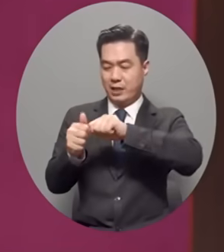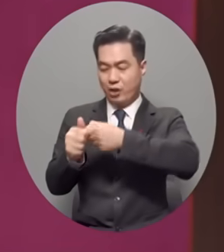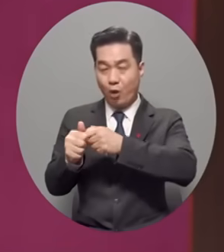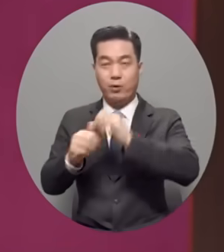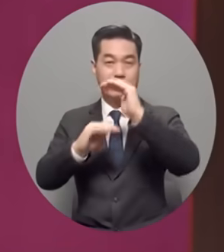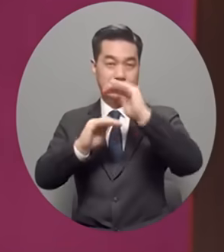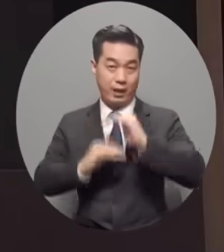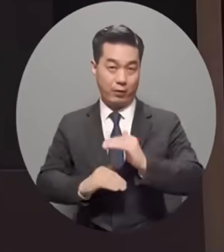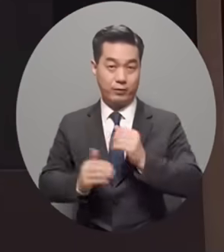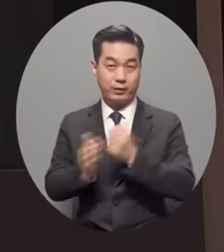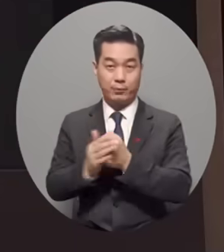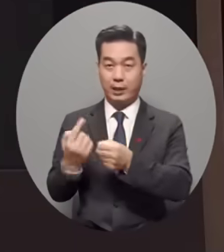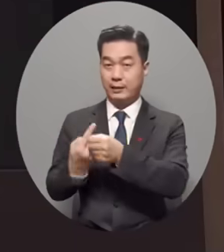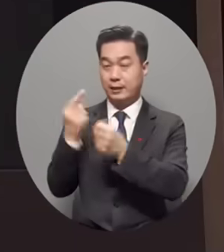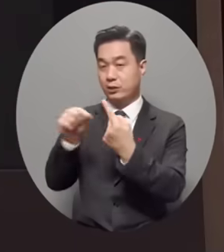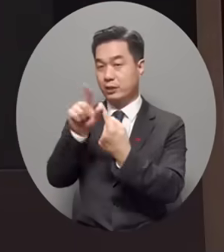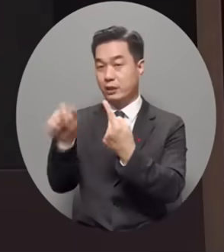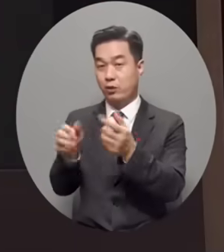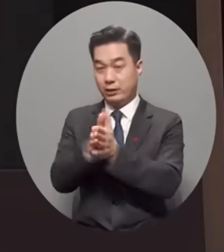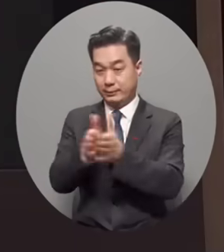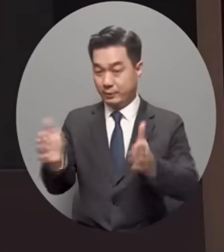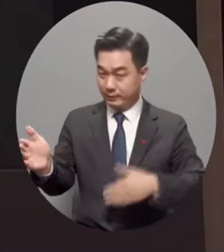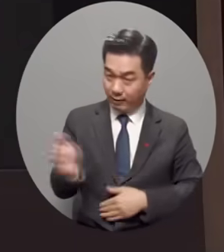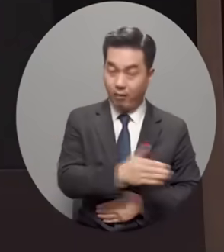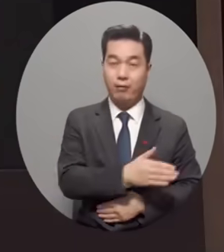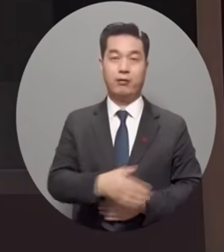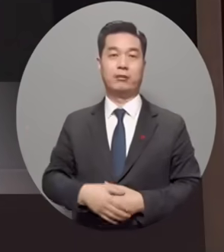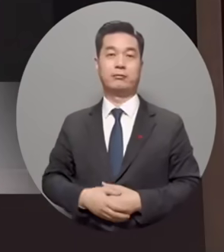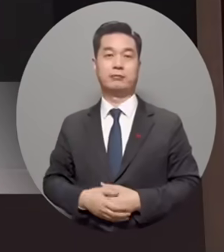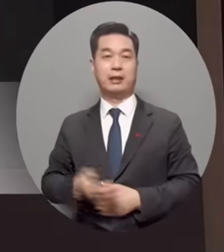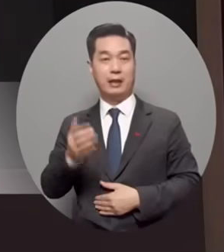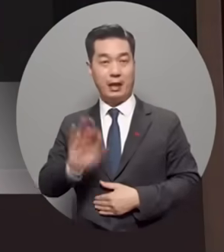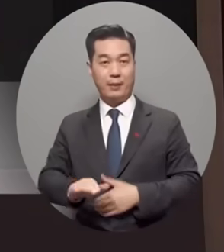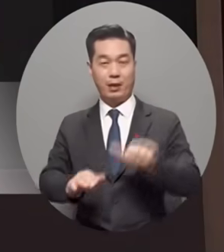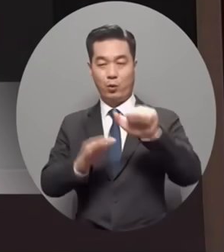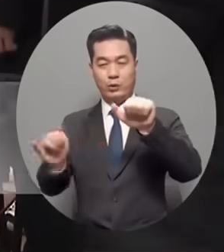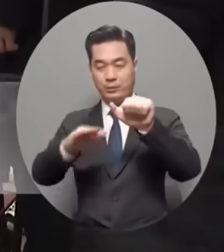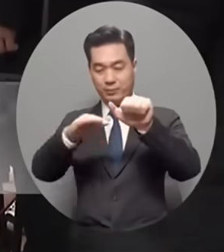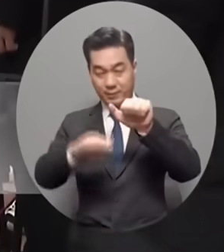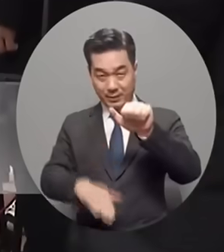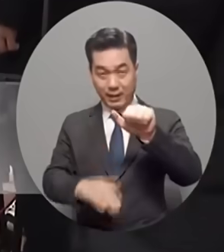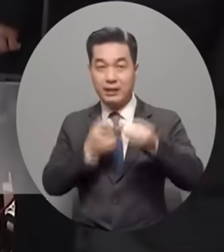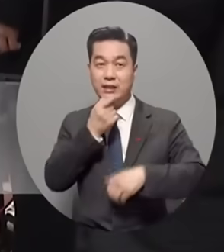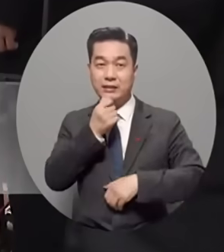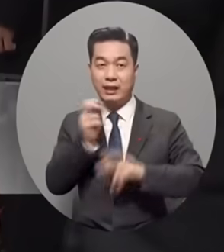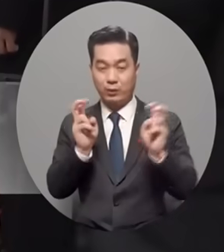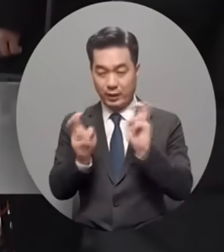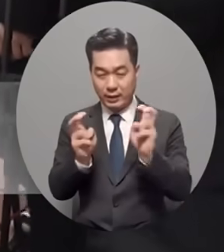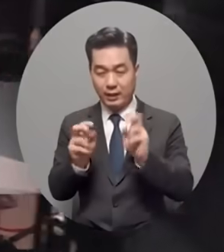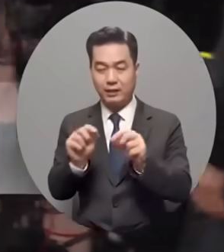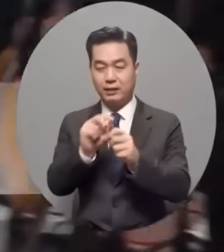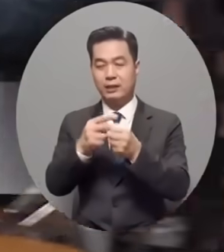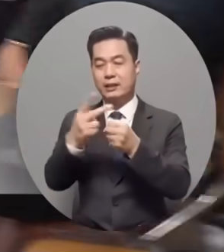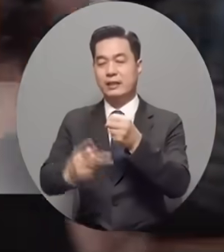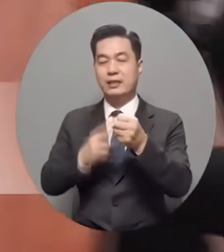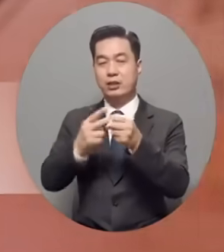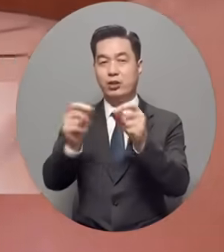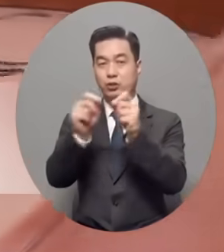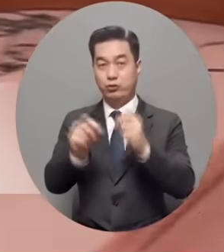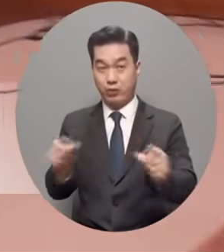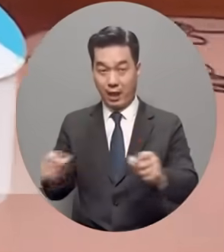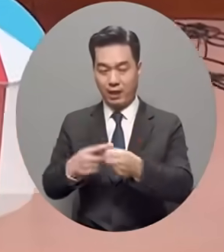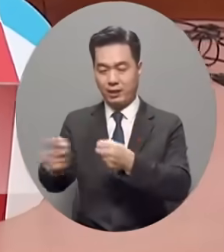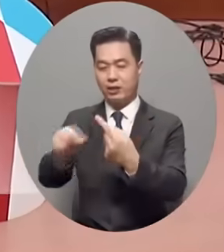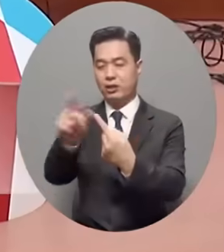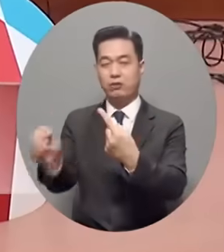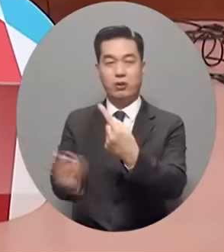내용으로 지난해 1월 시행됐습니다. 다만 50인 미만 사업장은 2년간의 유예기간을 주고 내년 1월부터